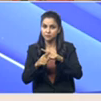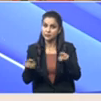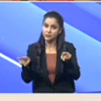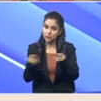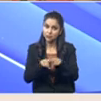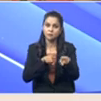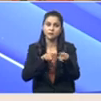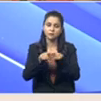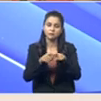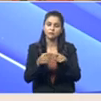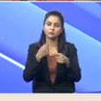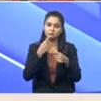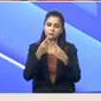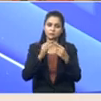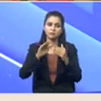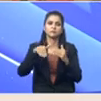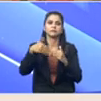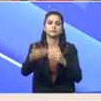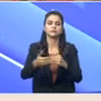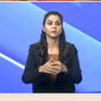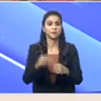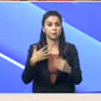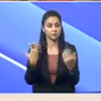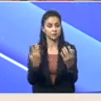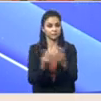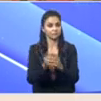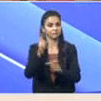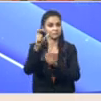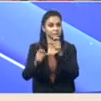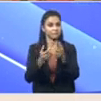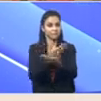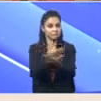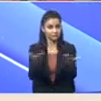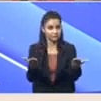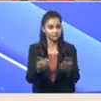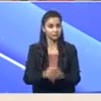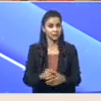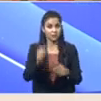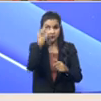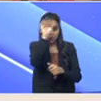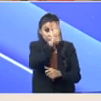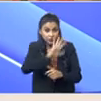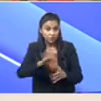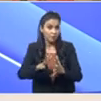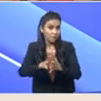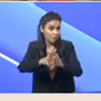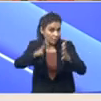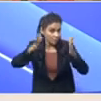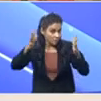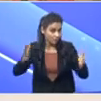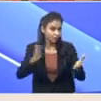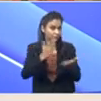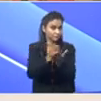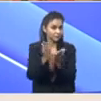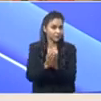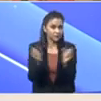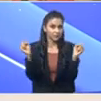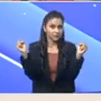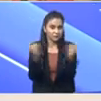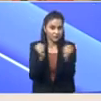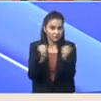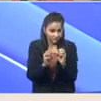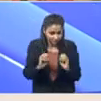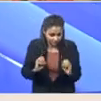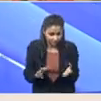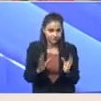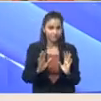भी चर्चा करेंगे। मेरे प्यारे देशवासियों, देश के बड़े हिस्से में ठंड का मौसम शुरू